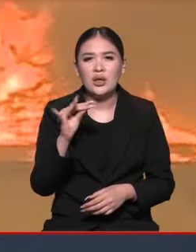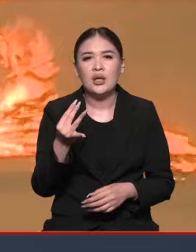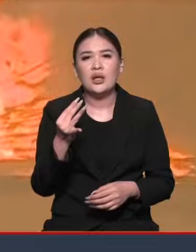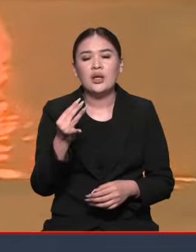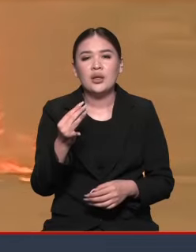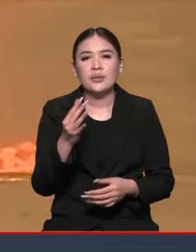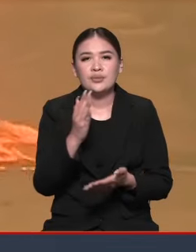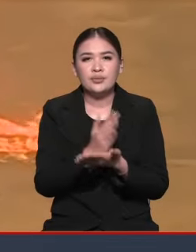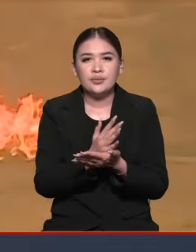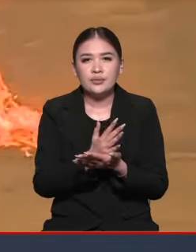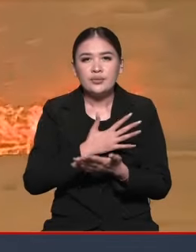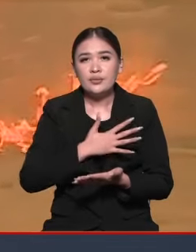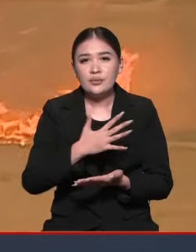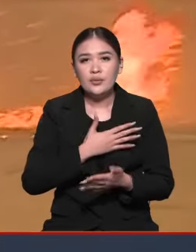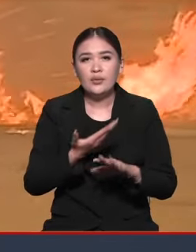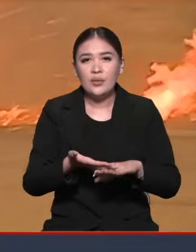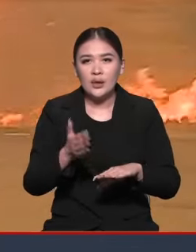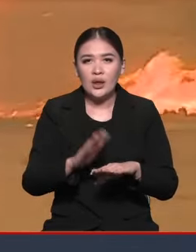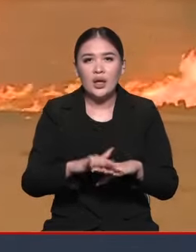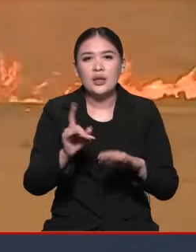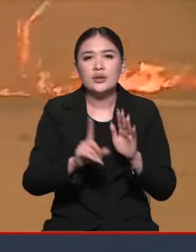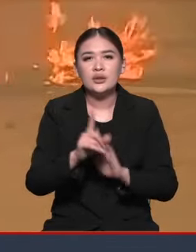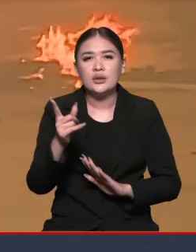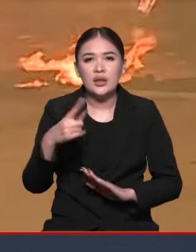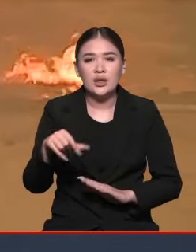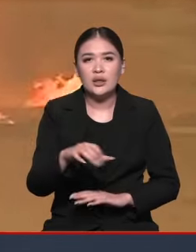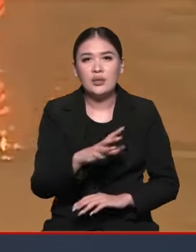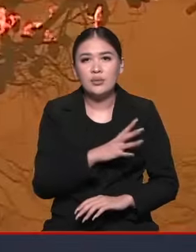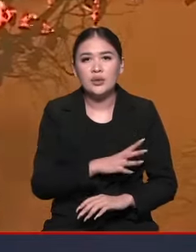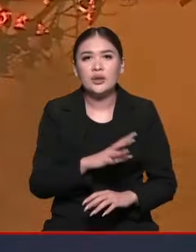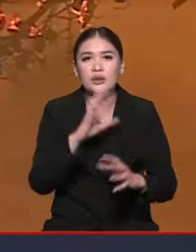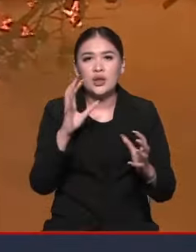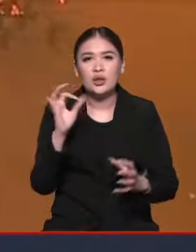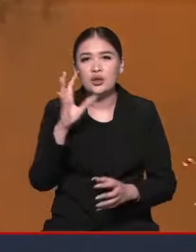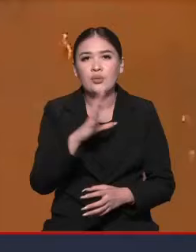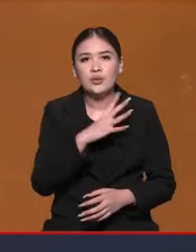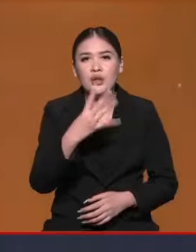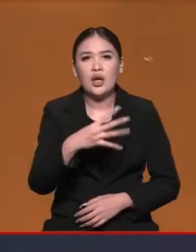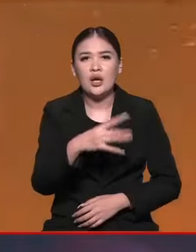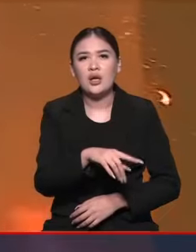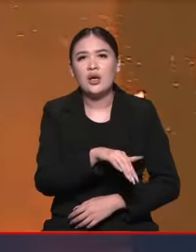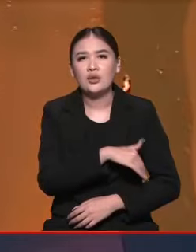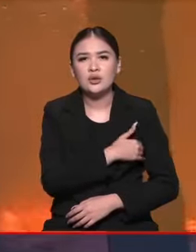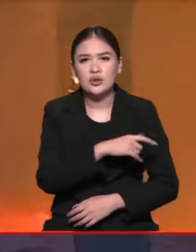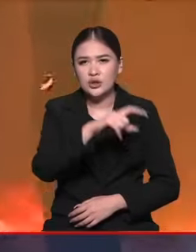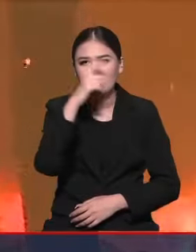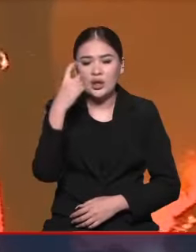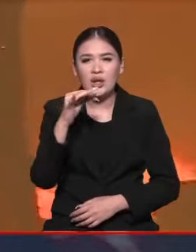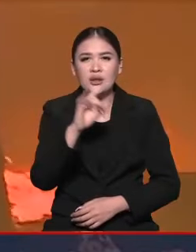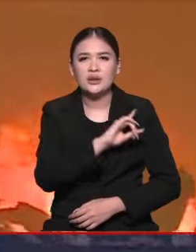дыхательных путей. По данным медиаслужбы, в начале недели в стране сохраняется почти 40-градусная жара и сильный